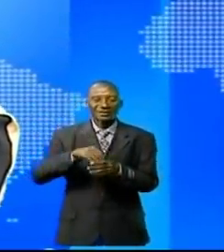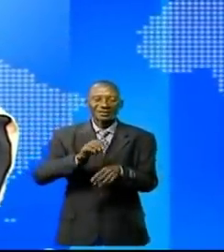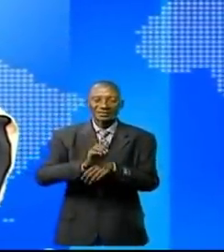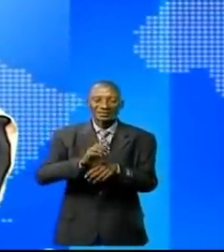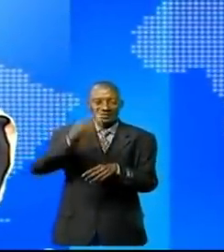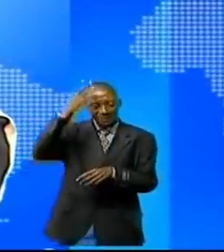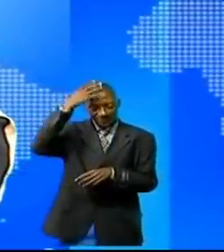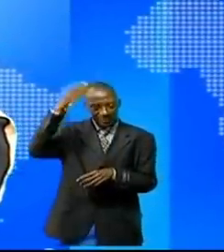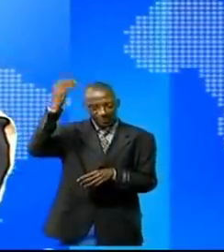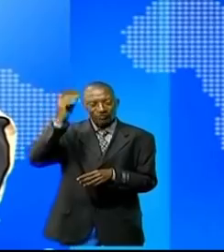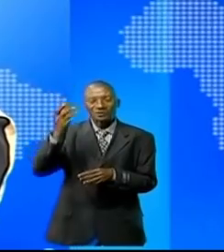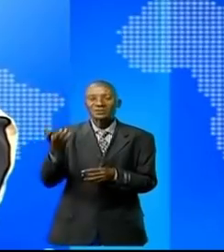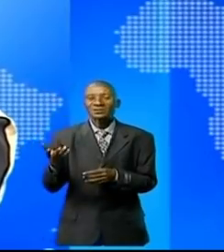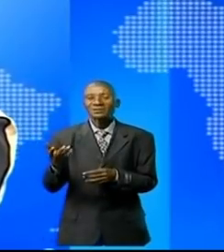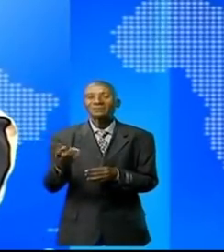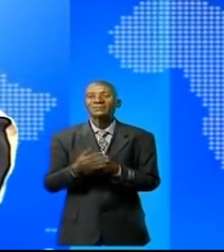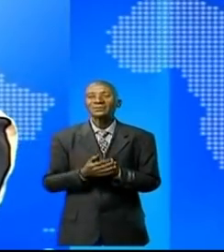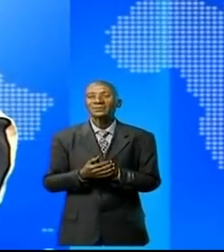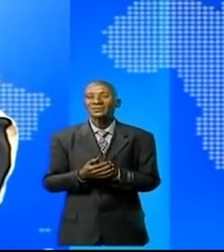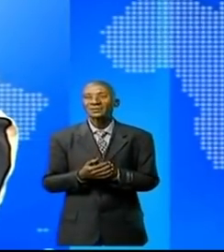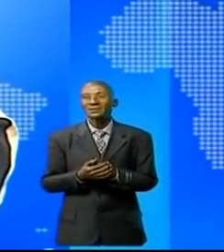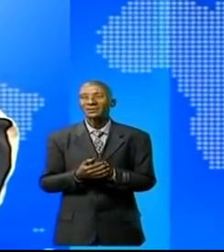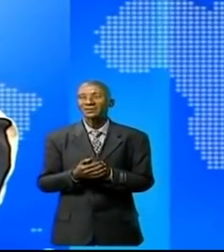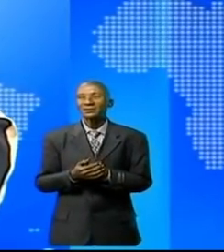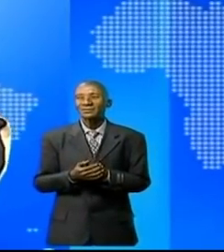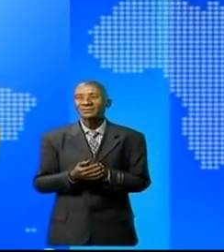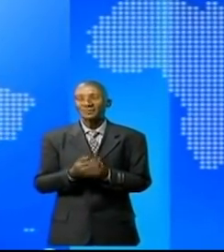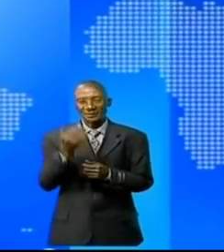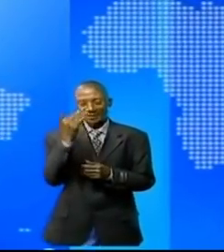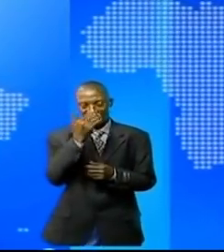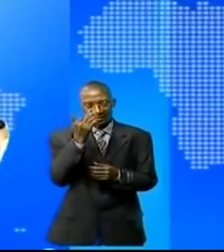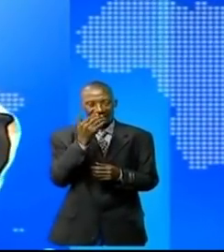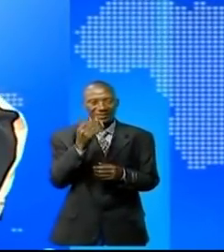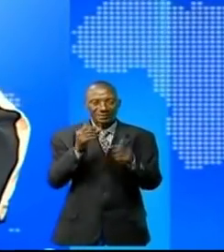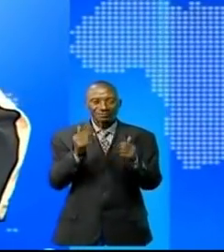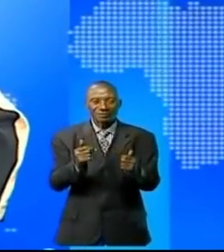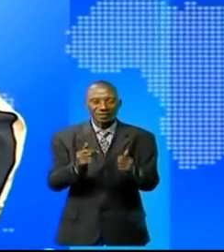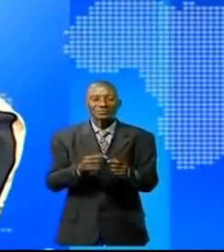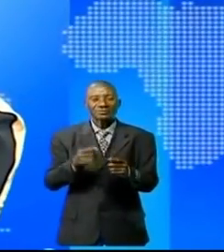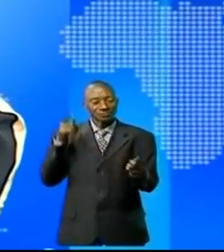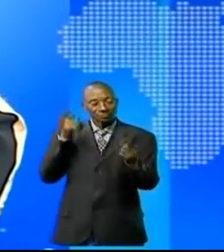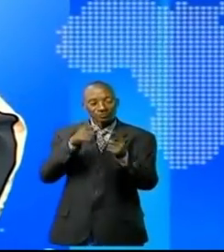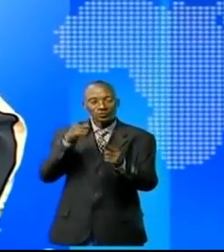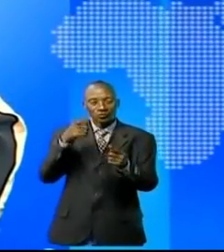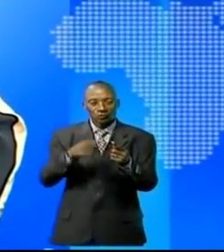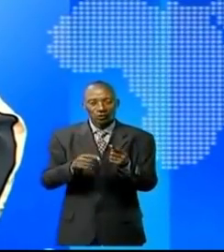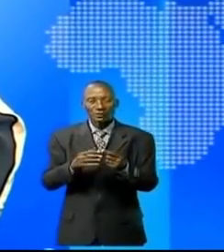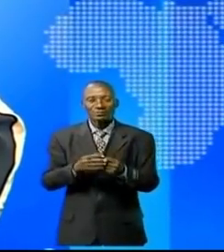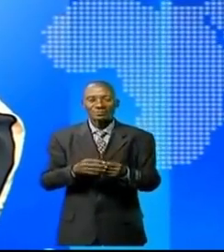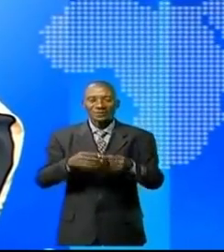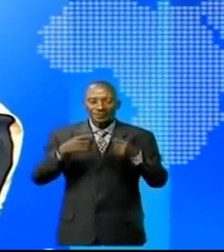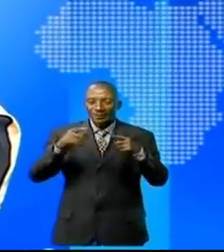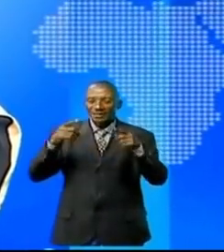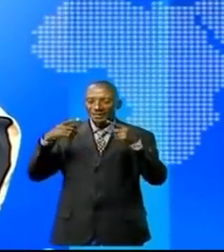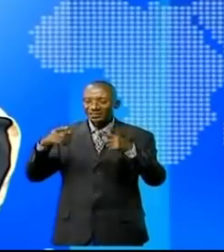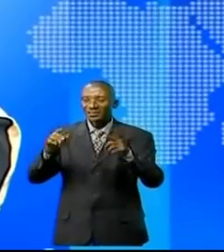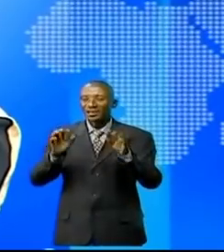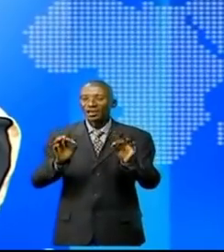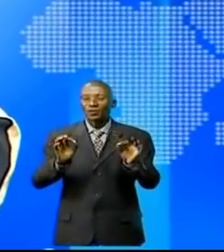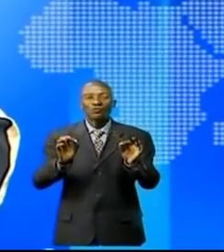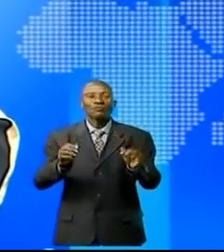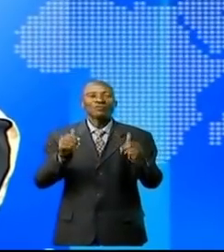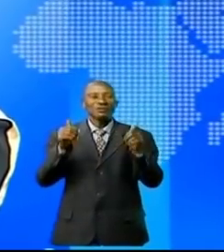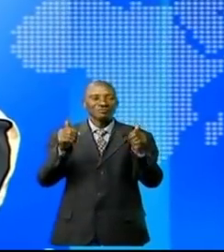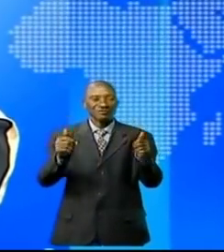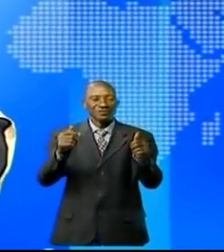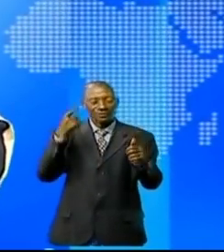pour la réconciliation. Ces nouveaux néophytes ont pour mission de partager la nouvelle divine aux brebis